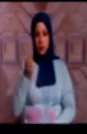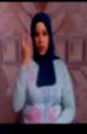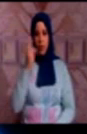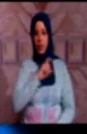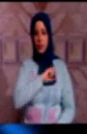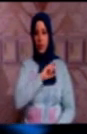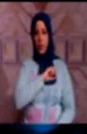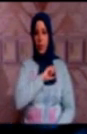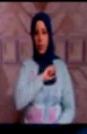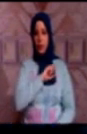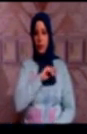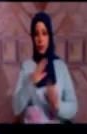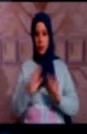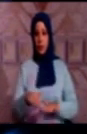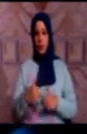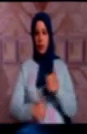واثناء